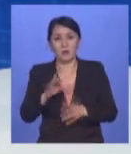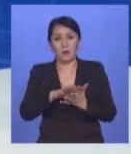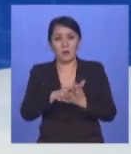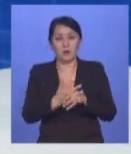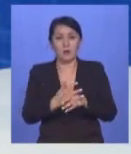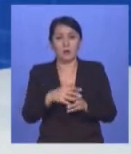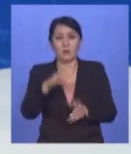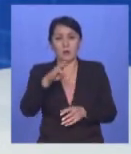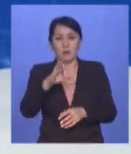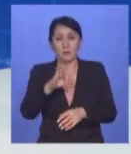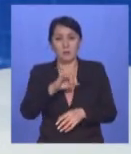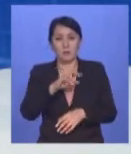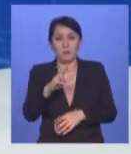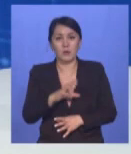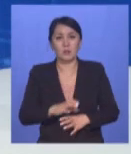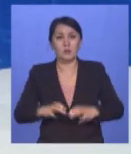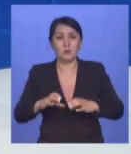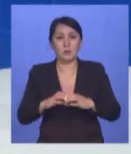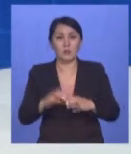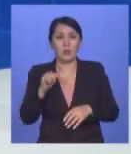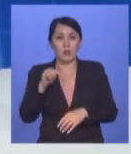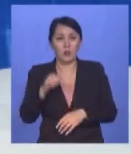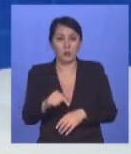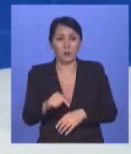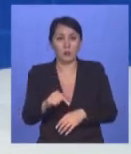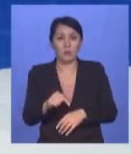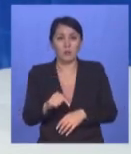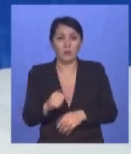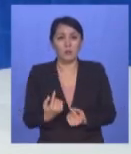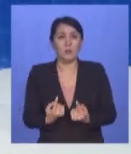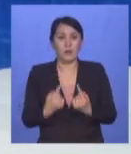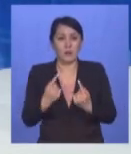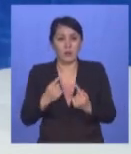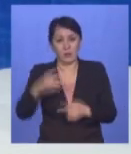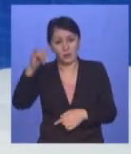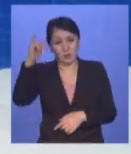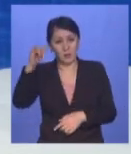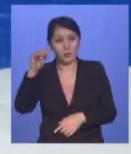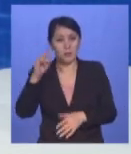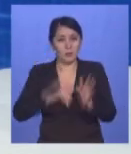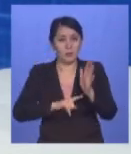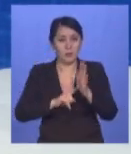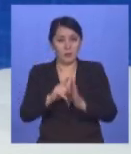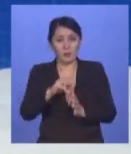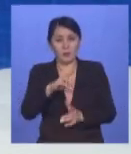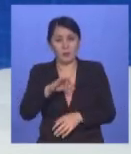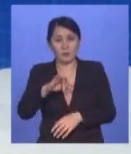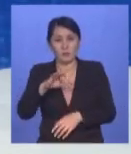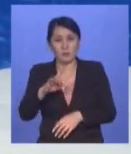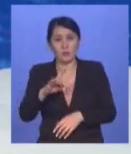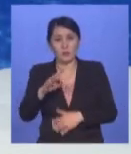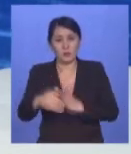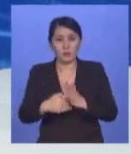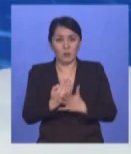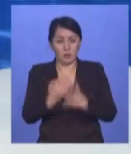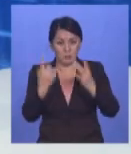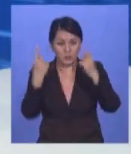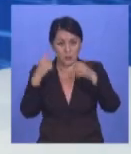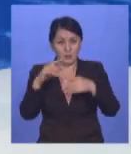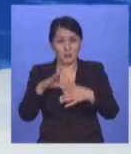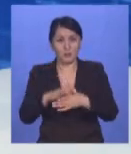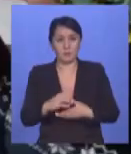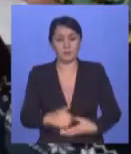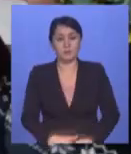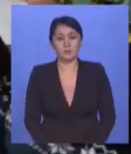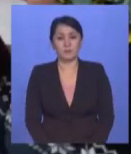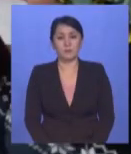ауылындағы Мәмбетов және Ка жауапкершілігі шектеулі серіктестігіне барды. Олар мұнда ірі қараны қолдан ұрықтандыру жаңа технологиялармен